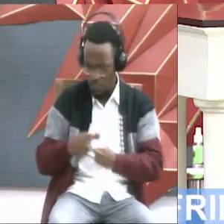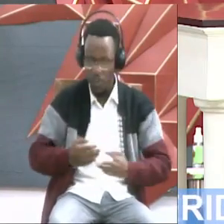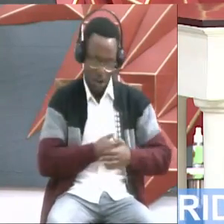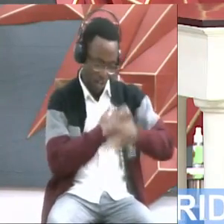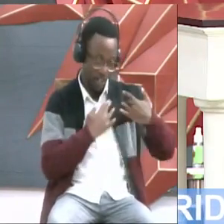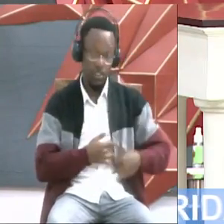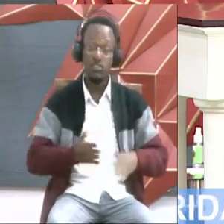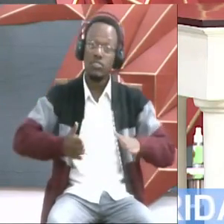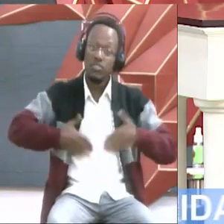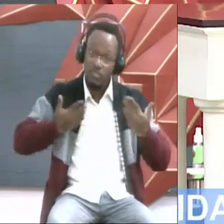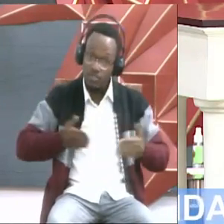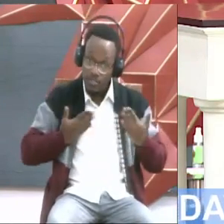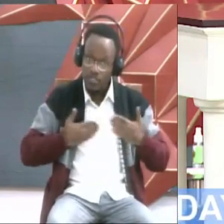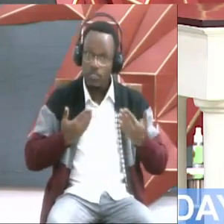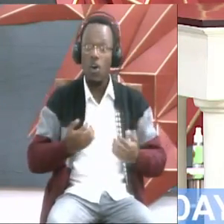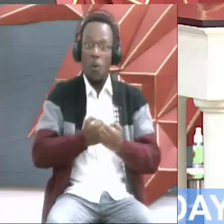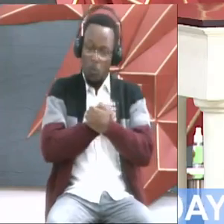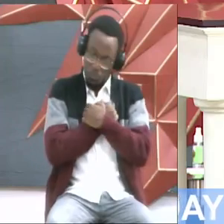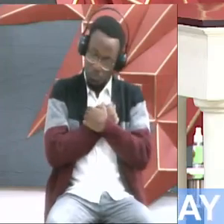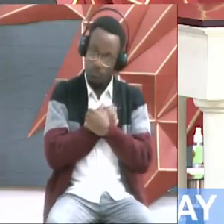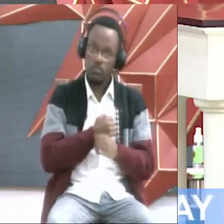bose barabohogwa.